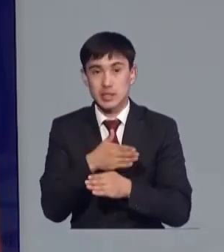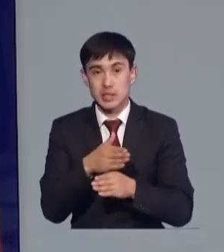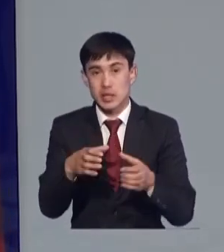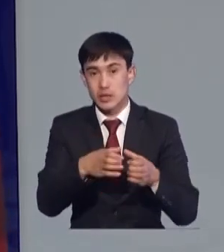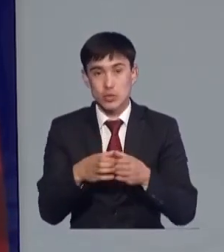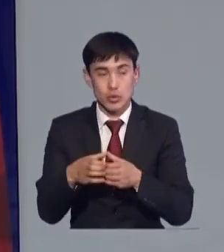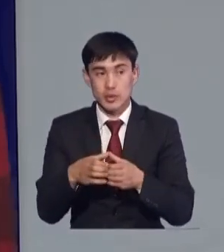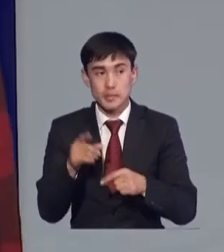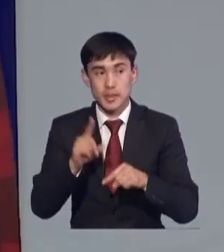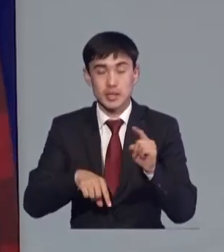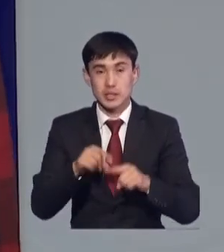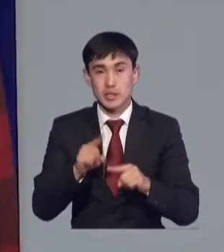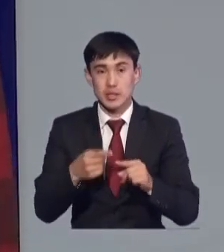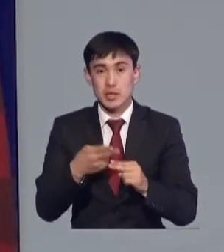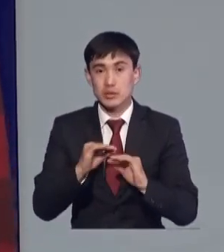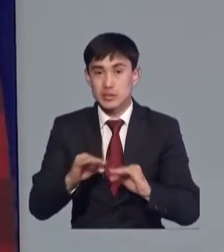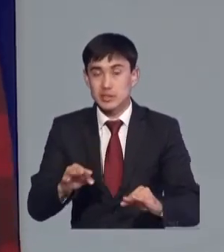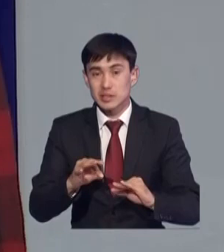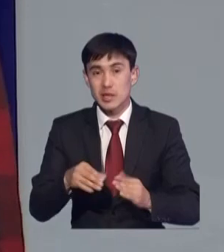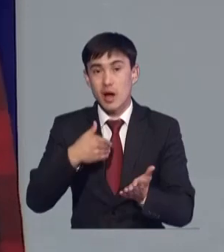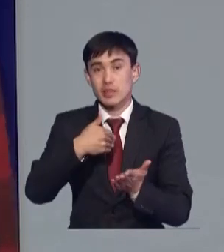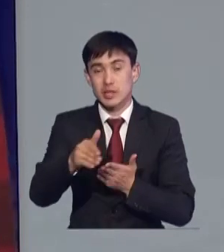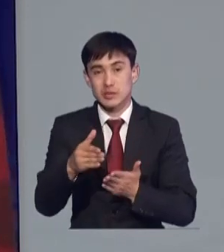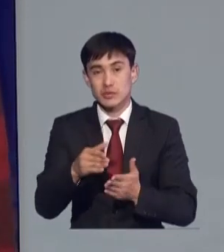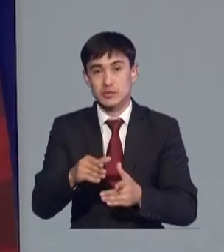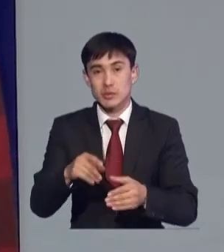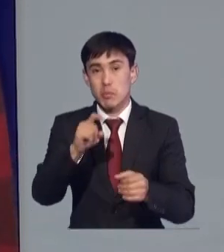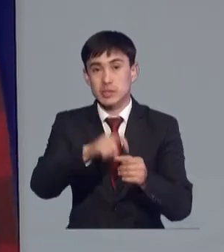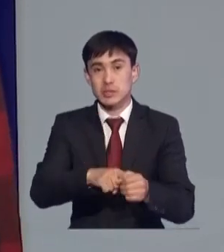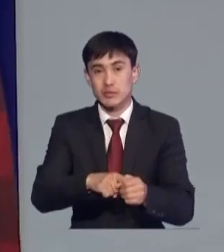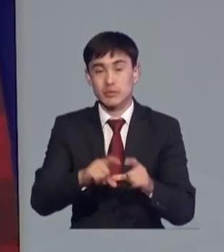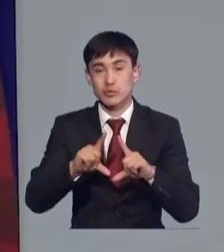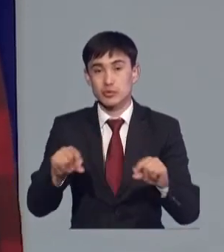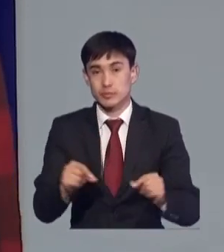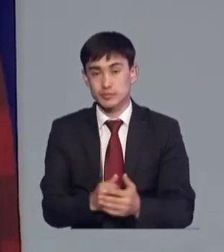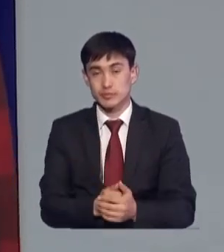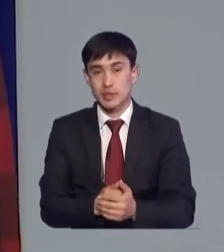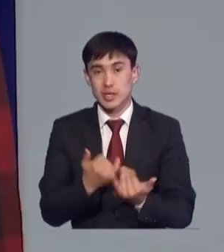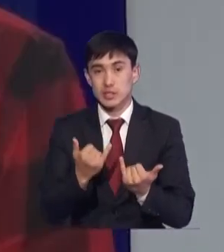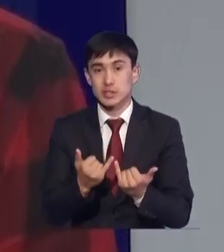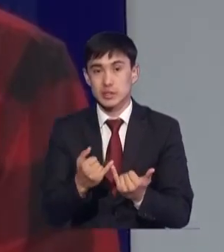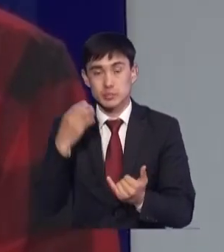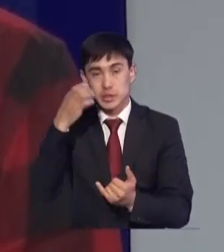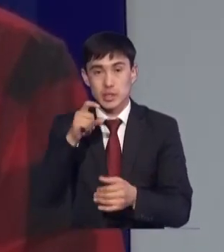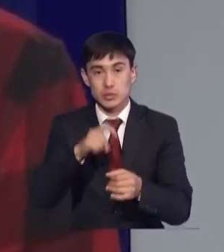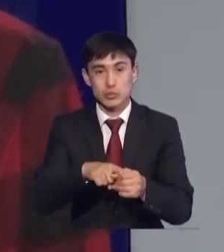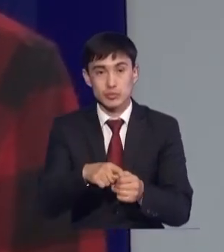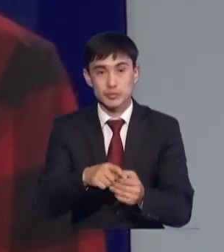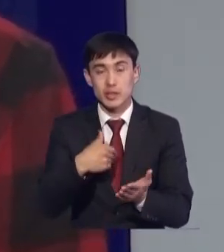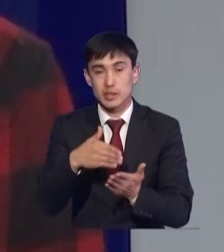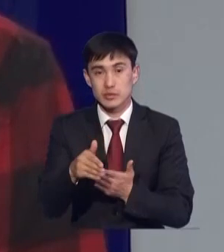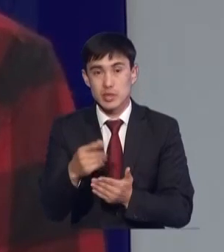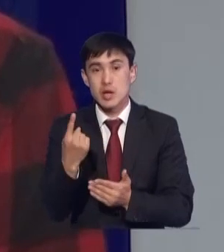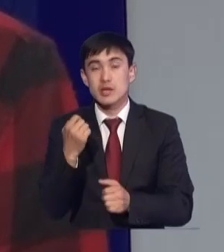категории родителей детей которые отказываются от постановки на диспансерный учёт психиатра чаще всего